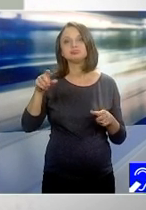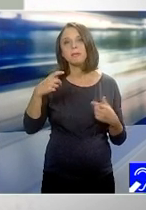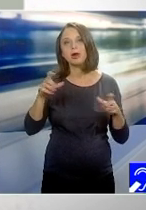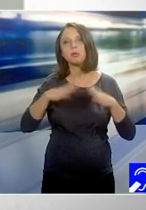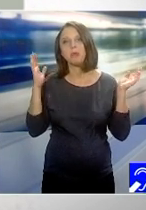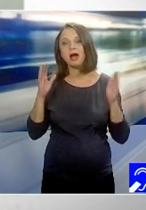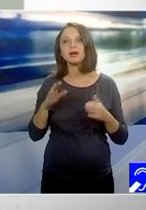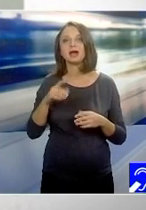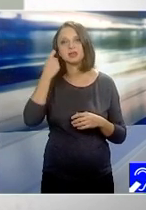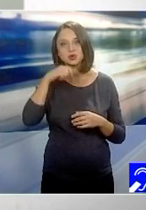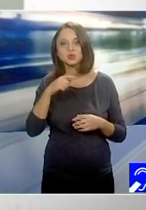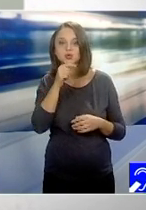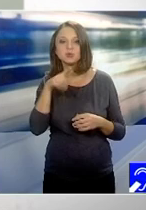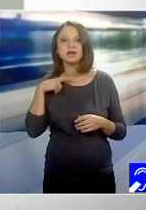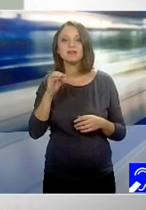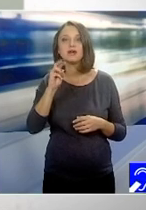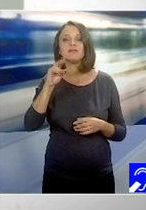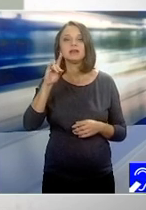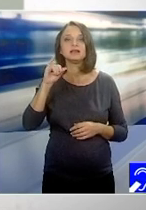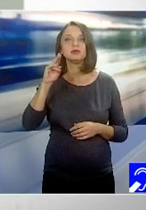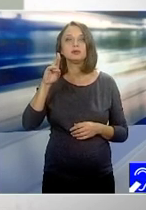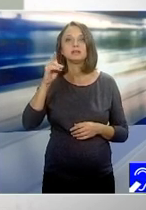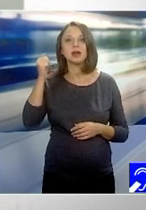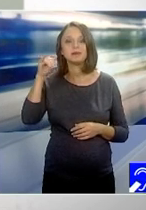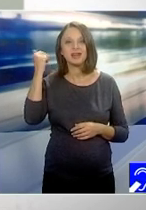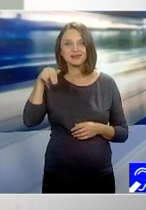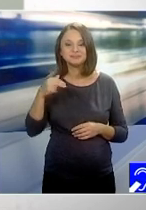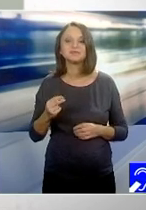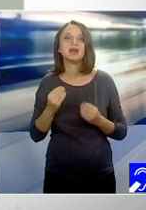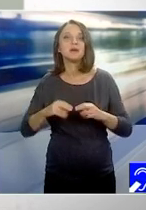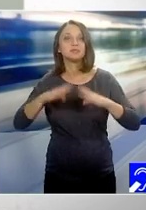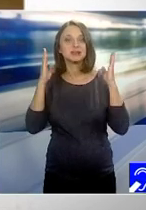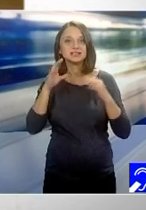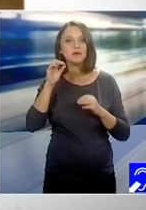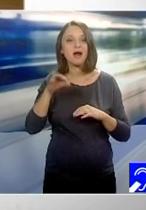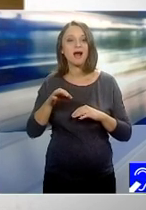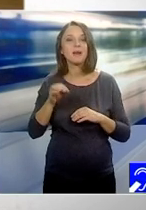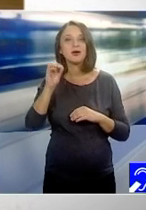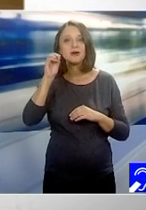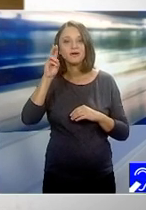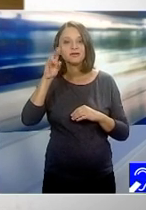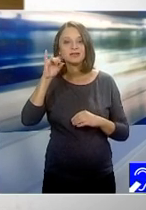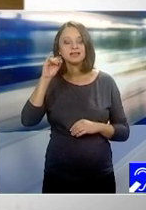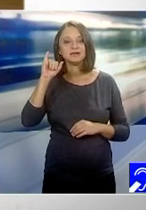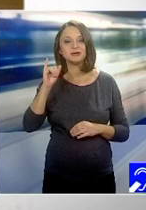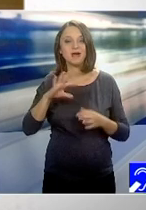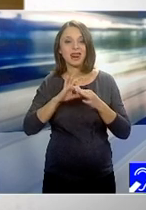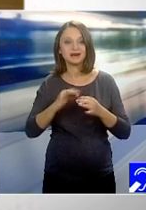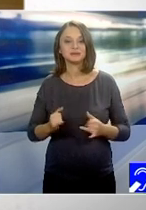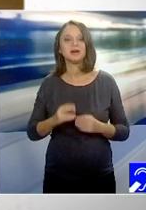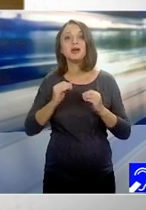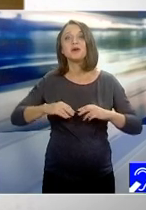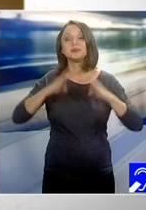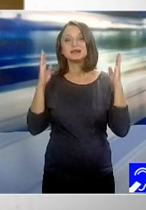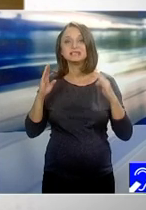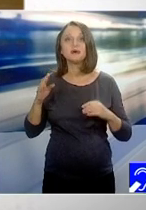Cluj-Napoca, unde se află acum și Ovidiu Damian. Bună ziua, Ovidiu, ai legătura! Bună ziua, Luminița, bună